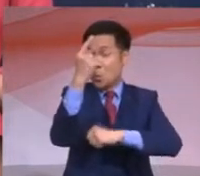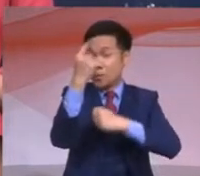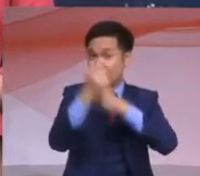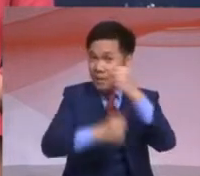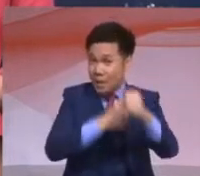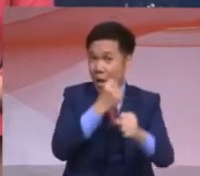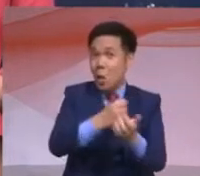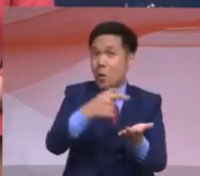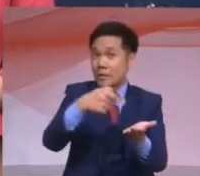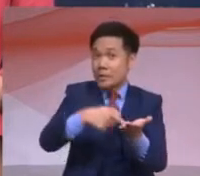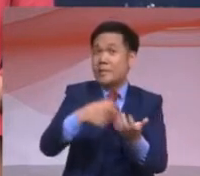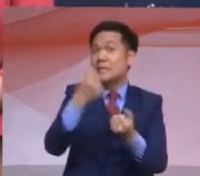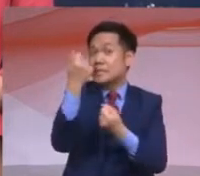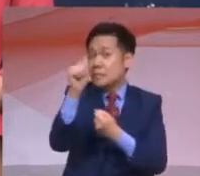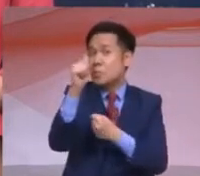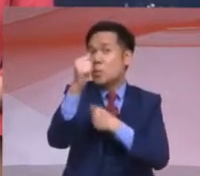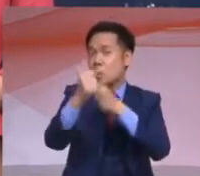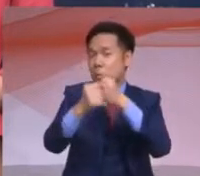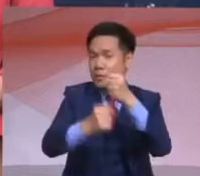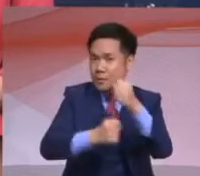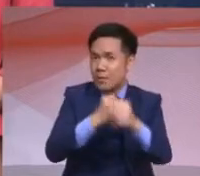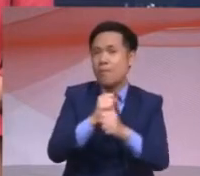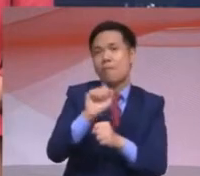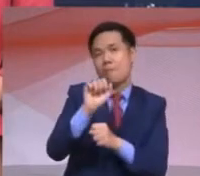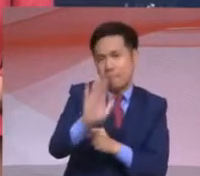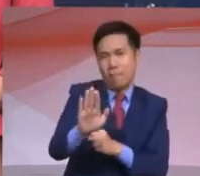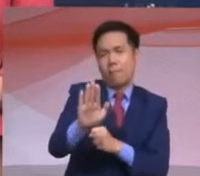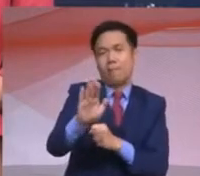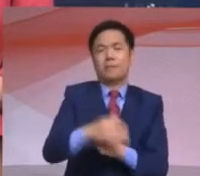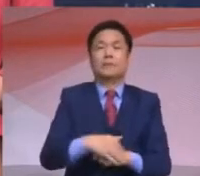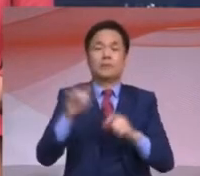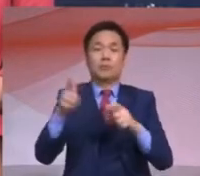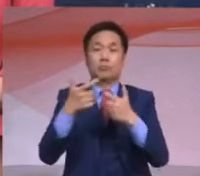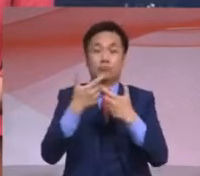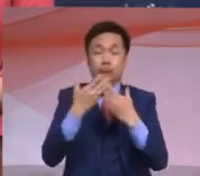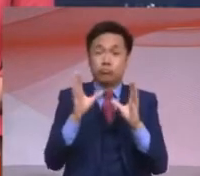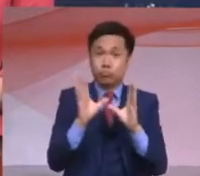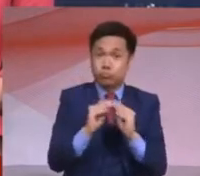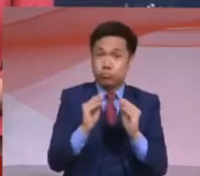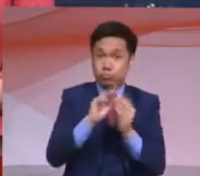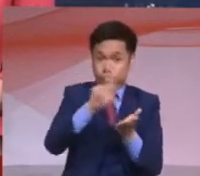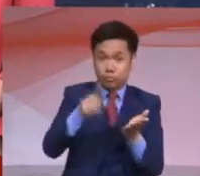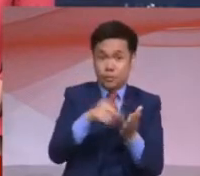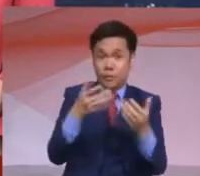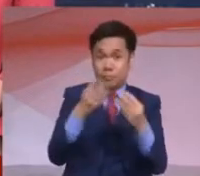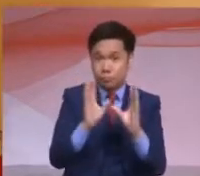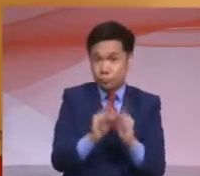akan diresmikan menteri di pusat convention antarbangsa vs Johor